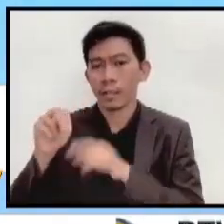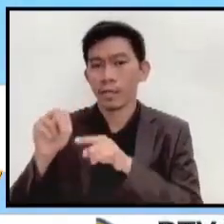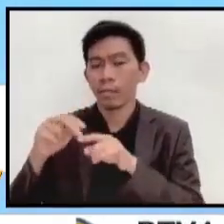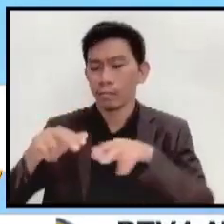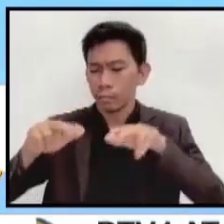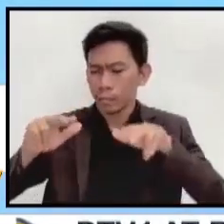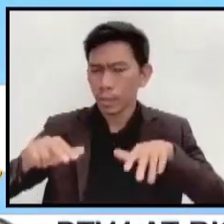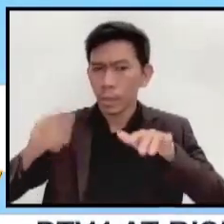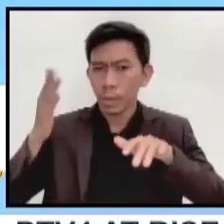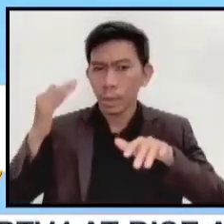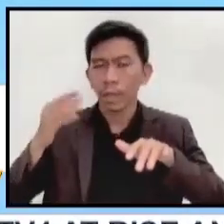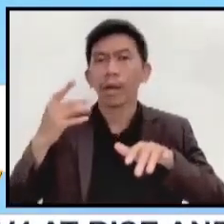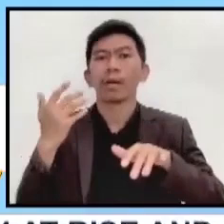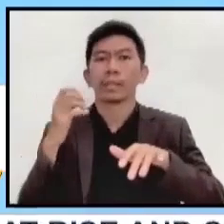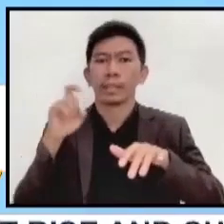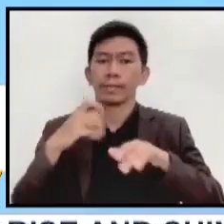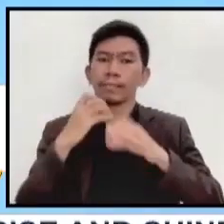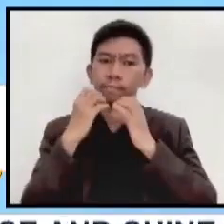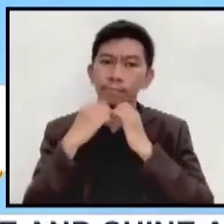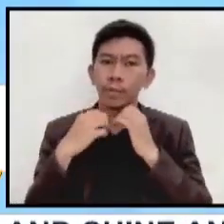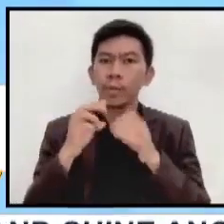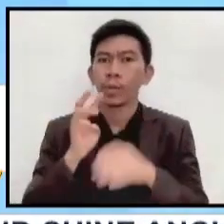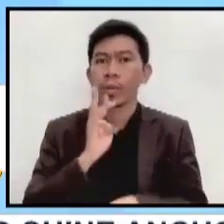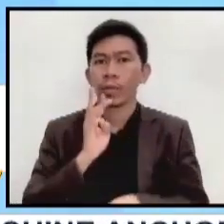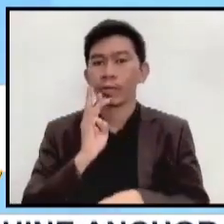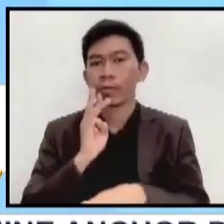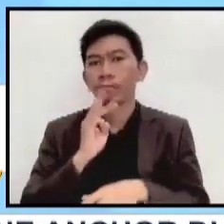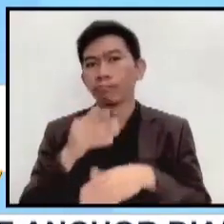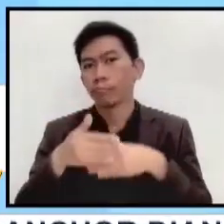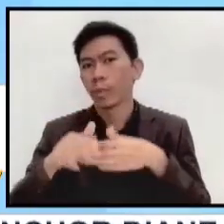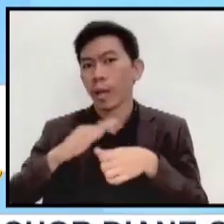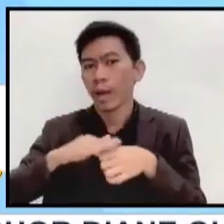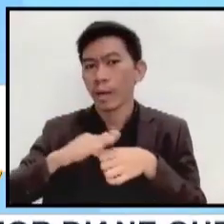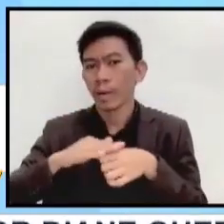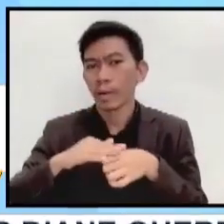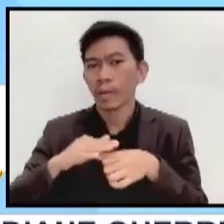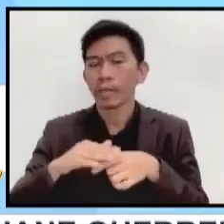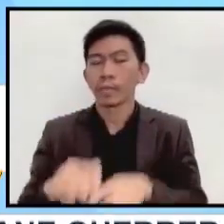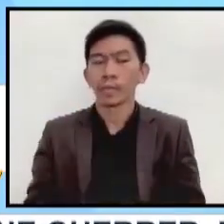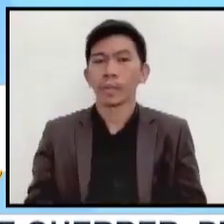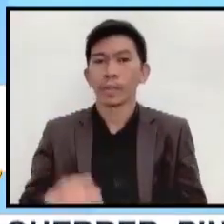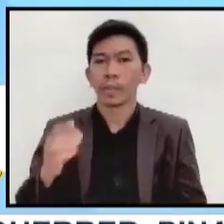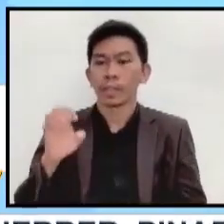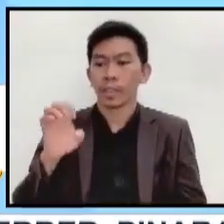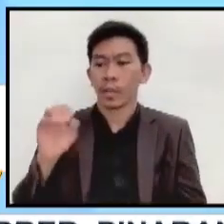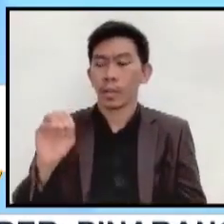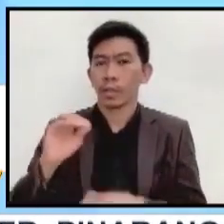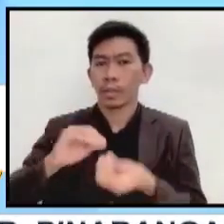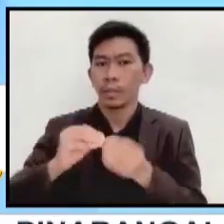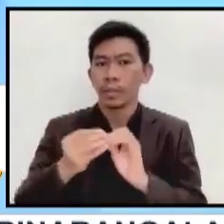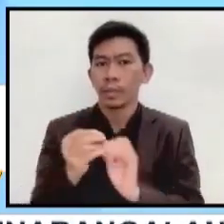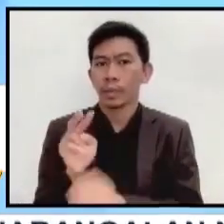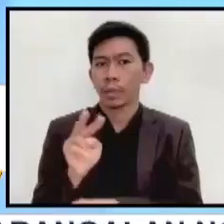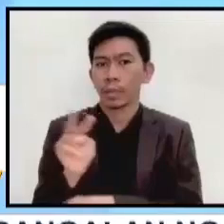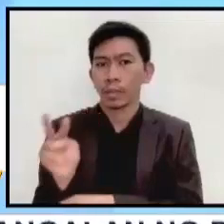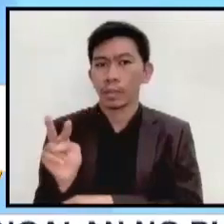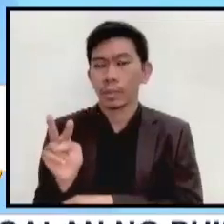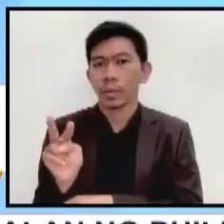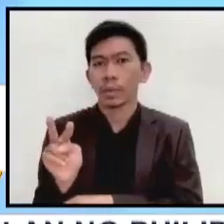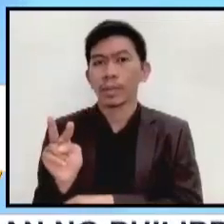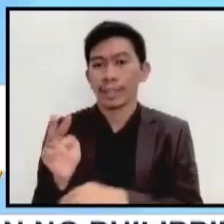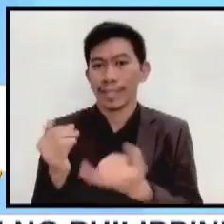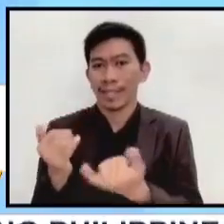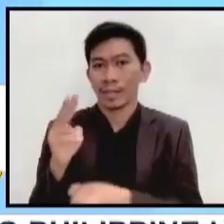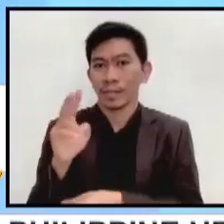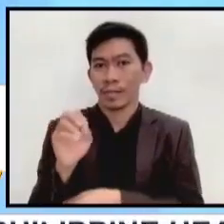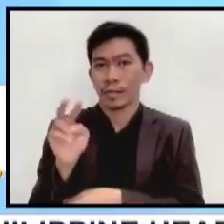security at sustainable resource management na nakalinya sa layunin ng Executive Order No. 22, Series of 2023. Bahagi rin ito